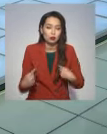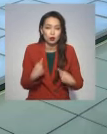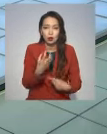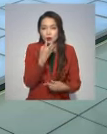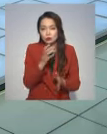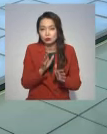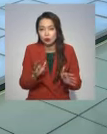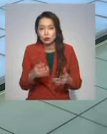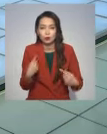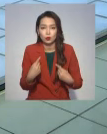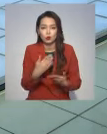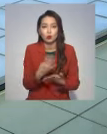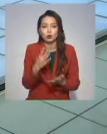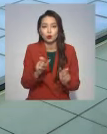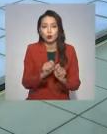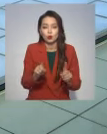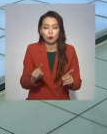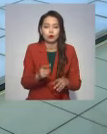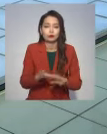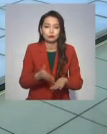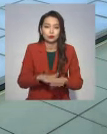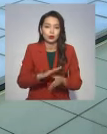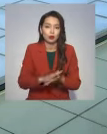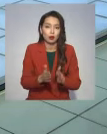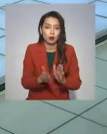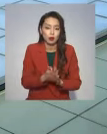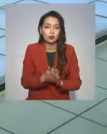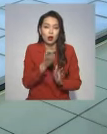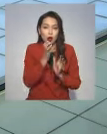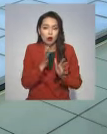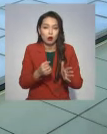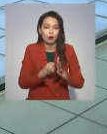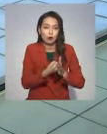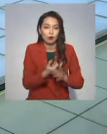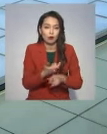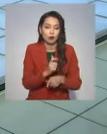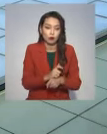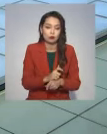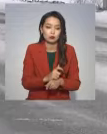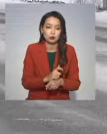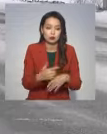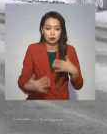мектепте жағдай күрделі. Жылу қысымы өте төмен. Сондықтан оқушылар қашықтықтан оқуға көшті.